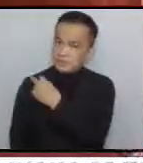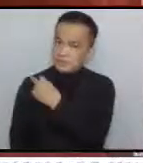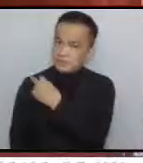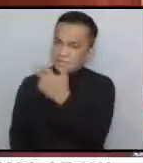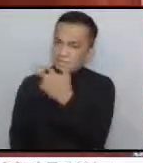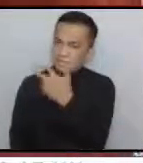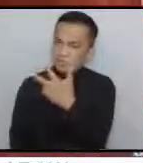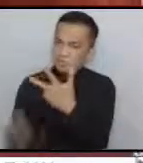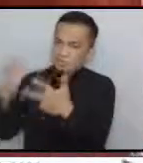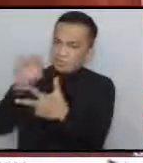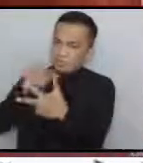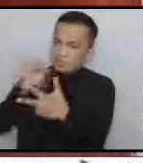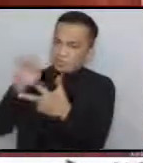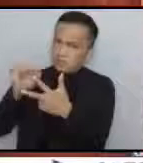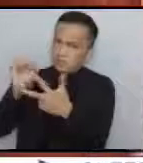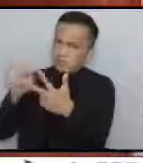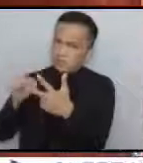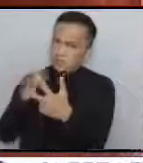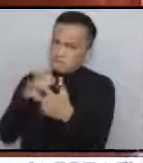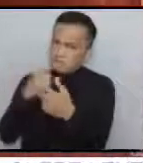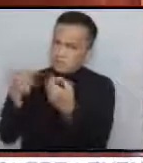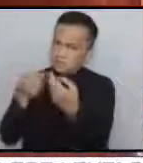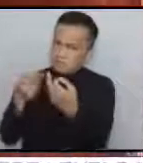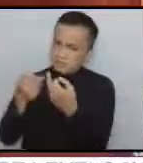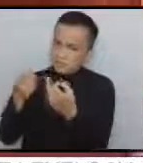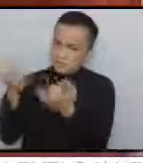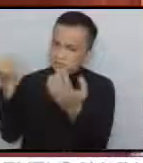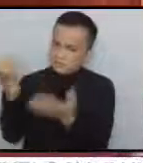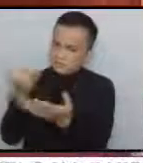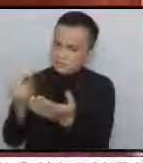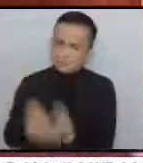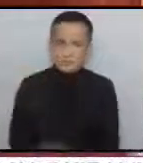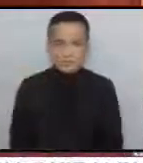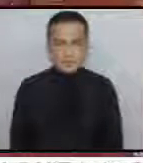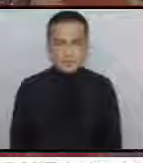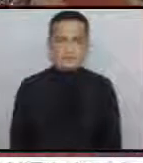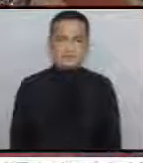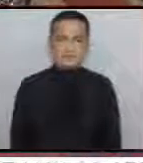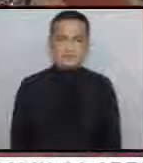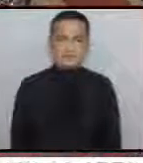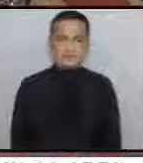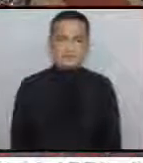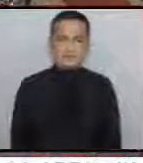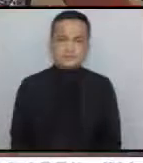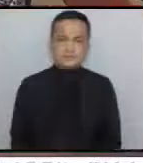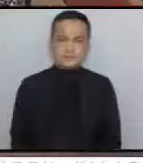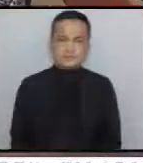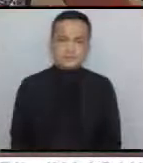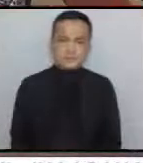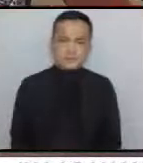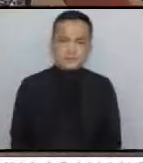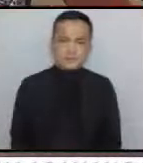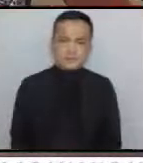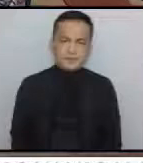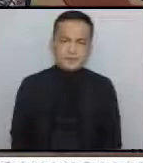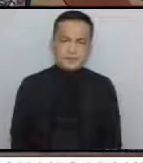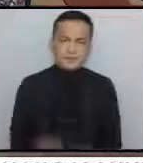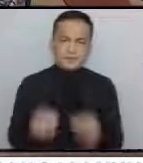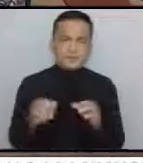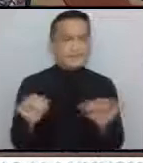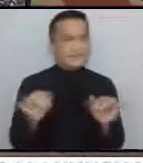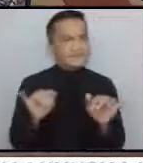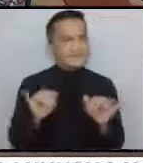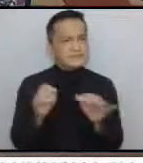explanation behind the painting? Parang ano kasi siya, parang priceless moment. Kumbaga, hindi lang, kumbaga,